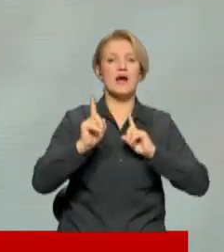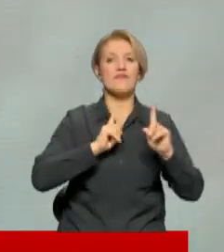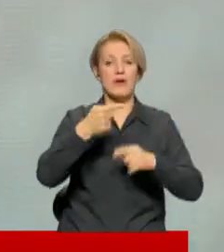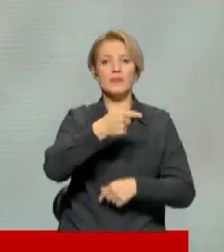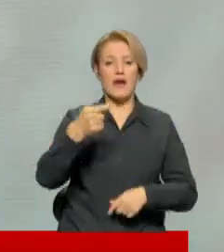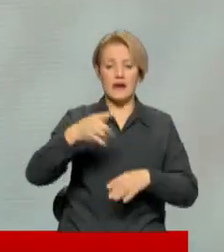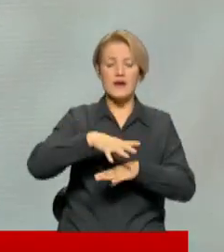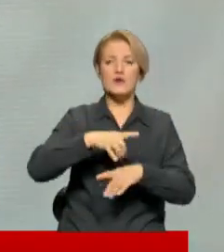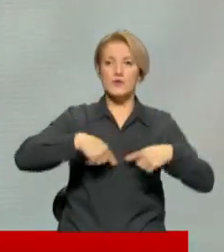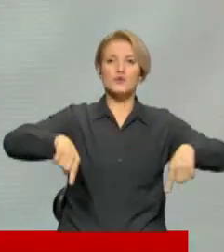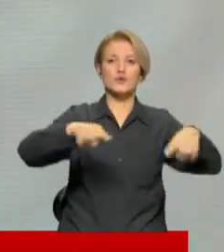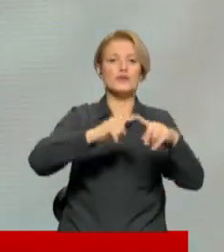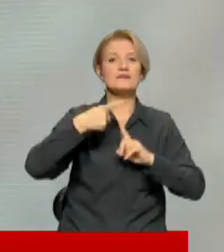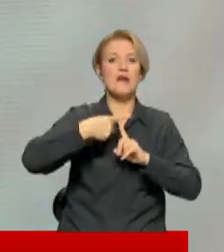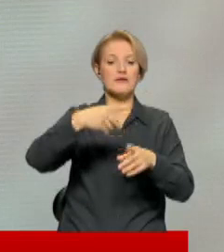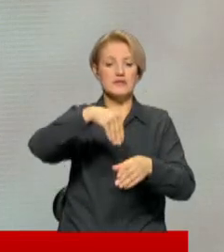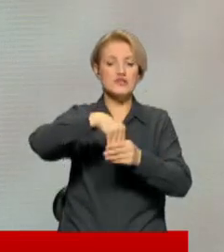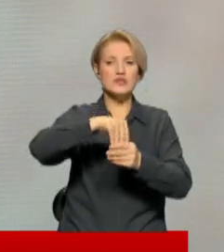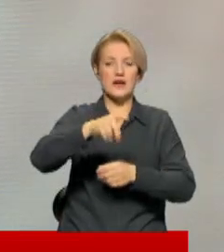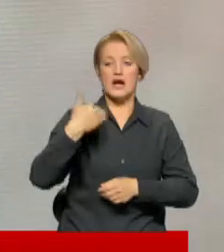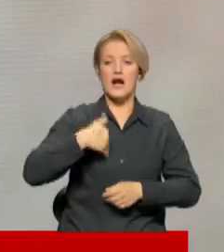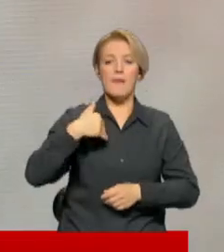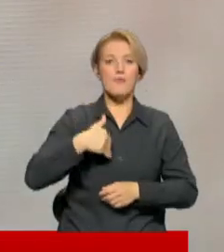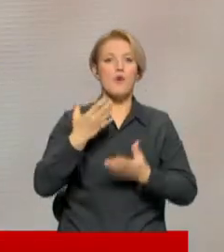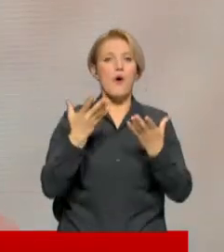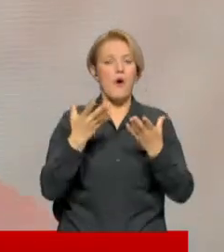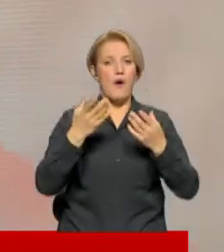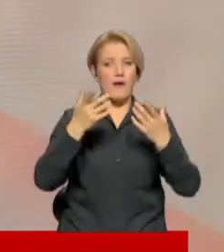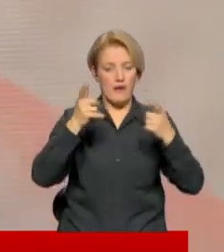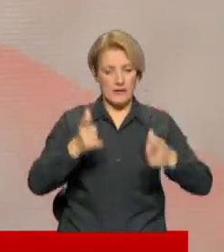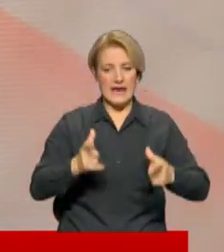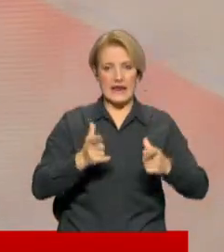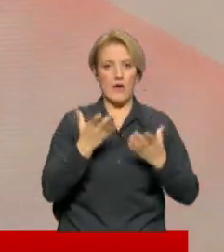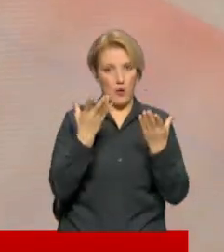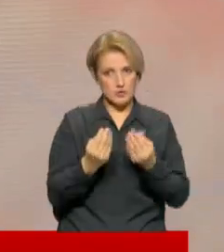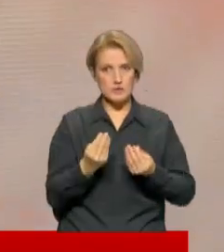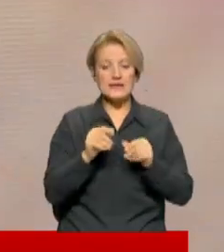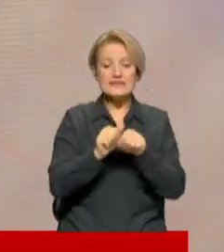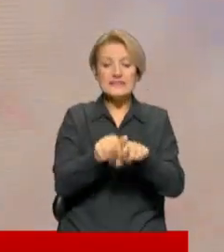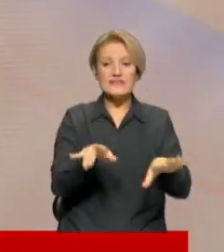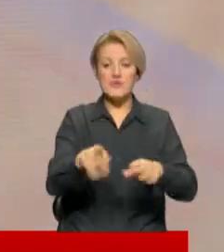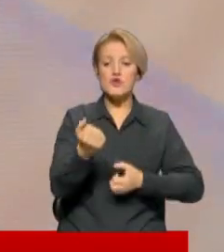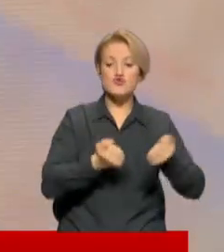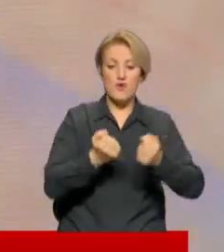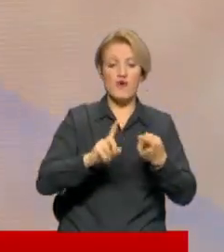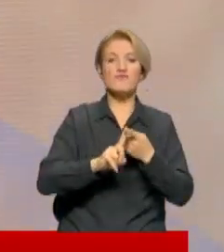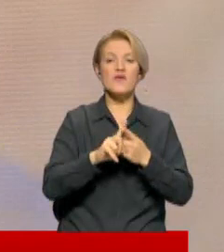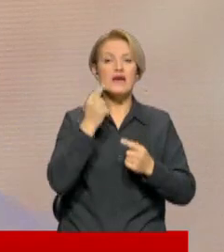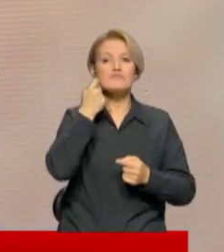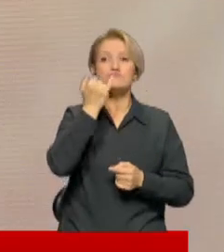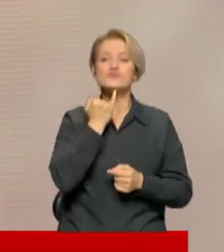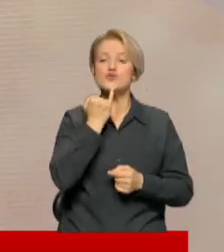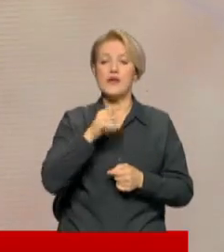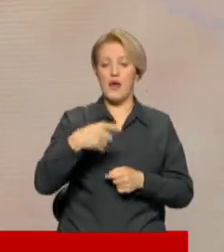daireleri kurulu taksi içlerinin kamusal alan niteliği taşıdığını belirterek sistemin şoför ve yolcunun